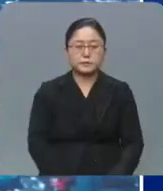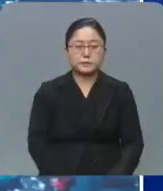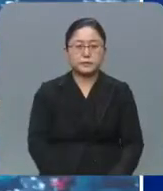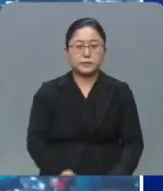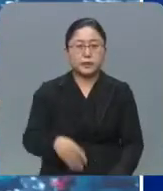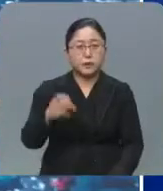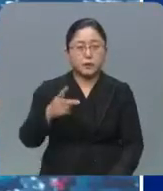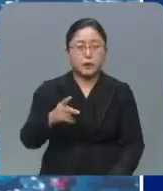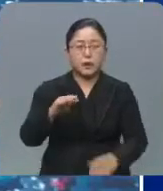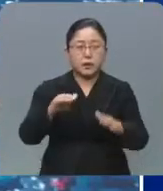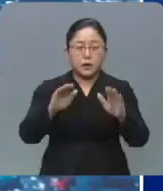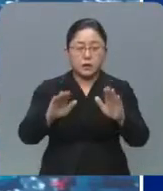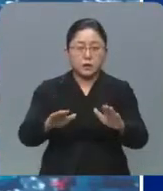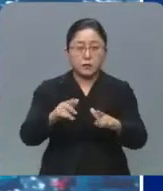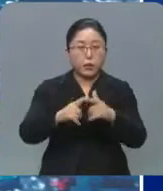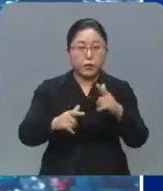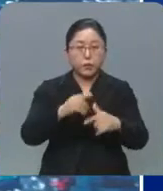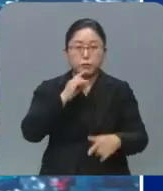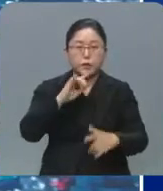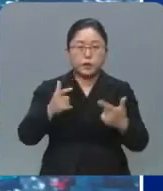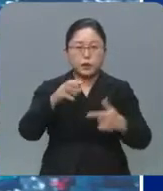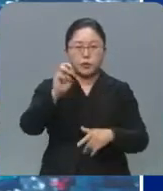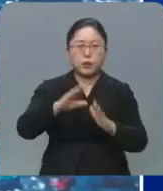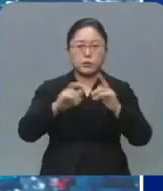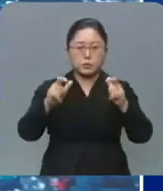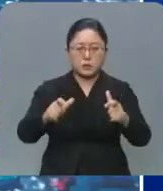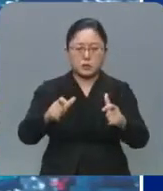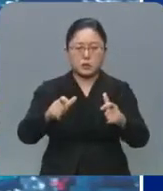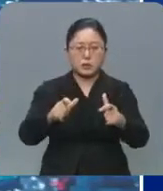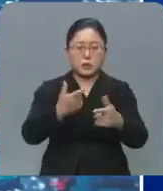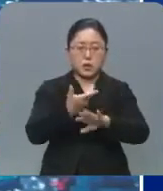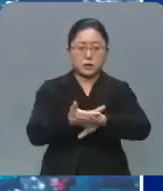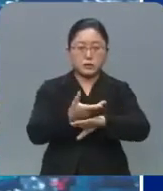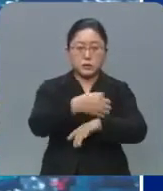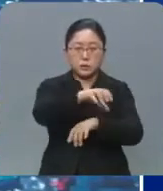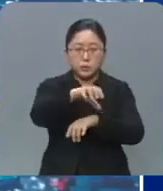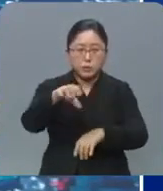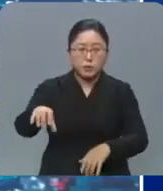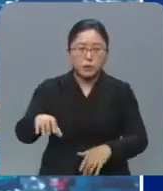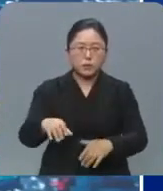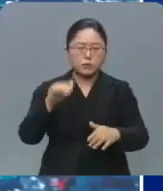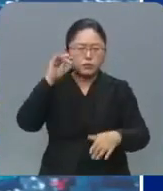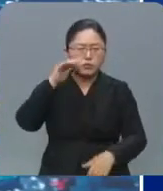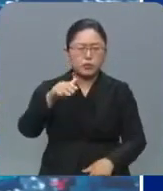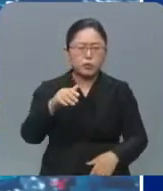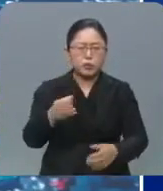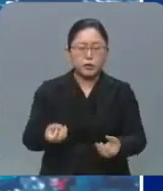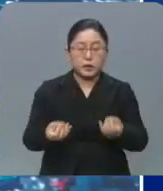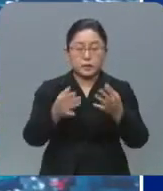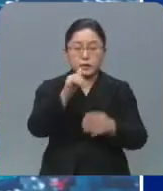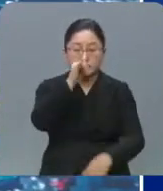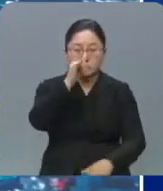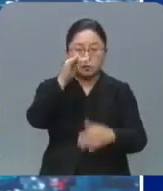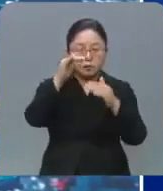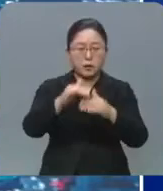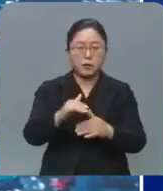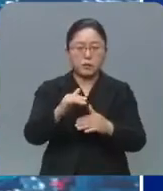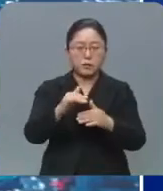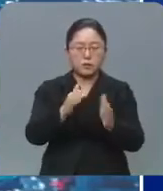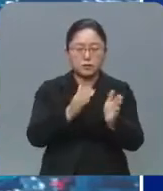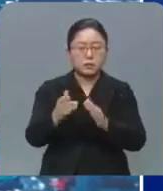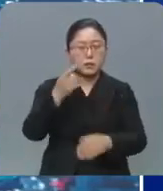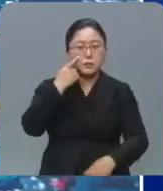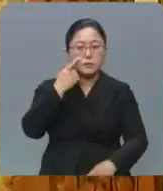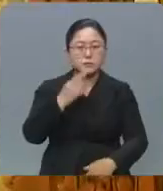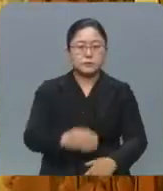네, 그리고 현장에서뿐만 아니라 오늘 광주와 전남 지역 다른 곳곳에서도 추모 행사가 다양하게 열렸는데 이 내용도 함께 정리해